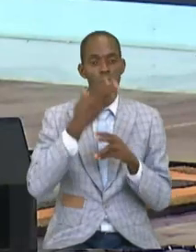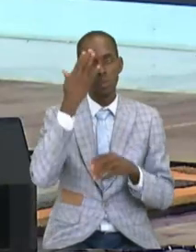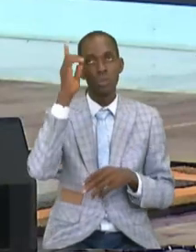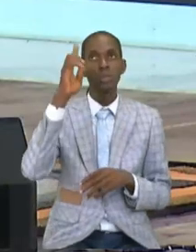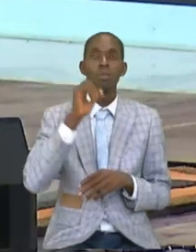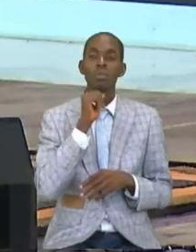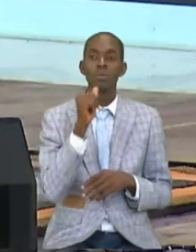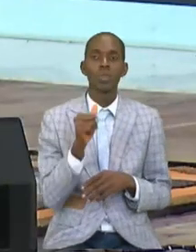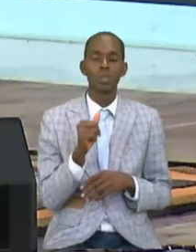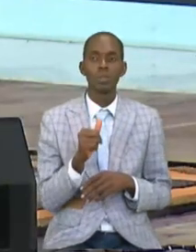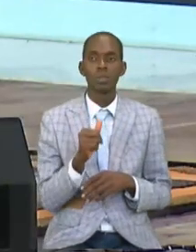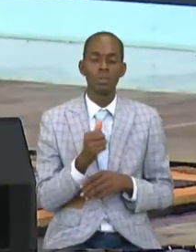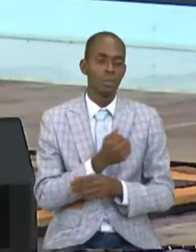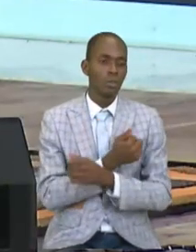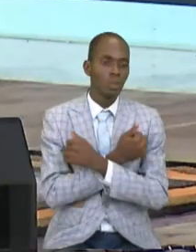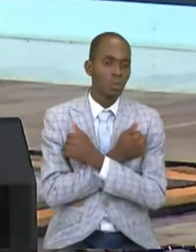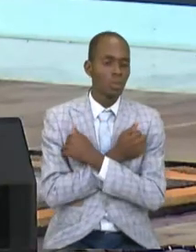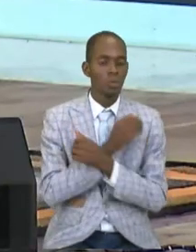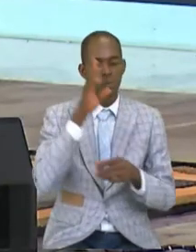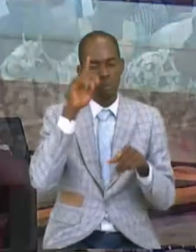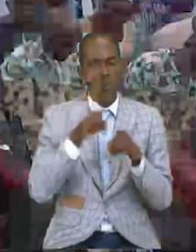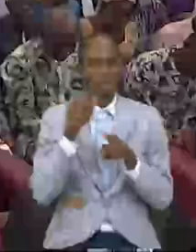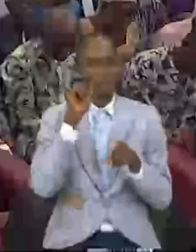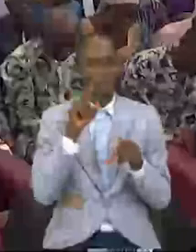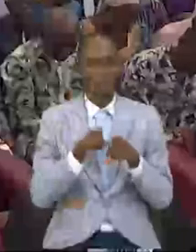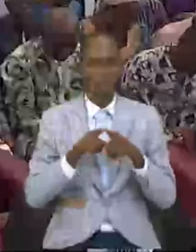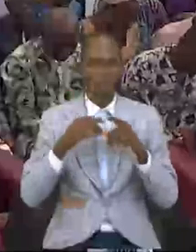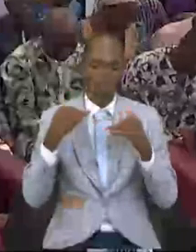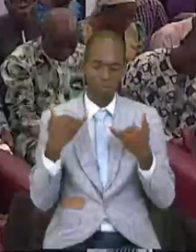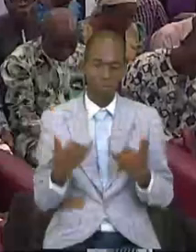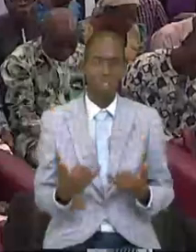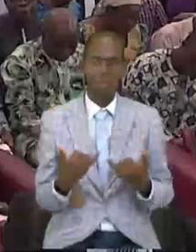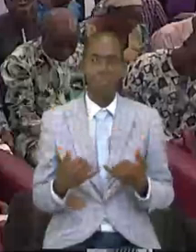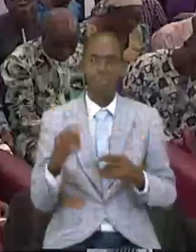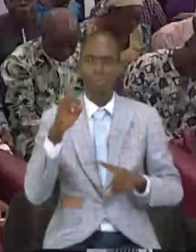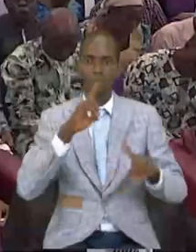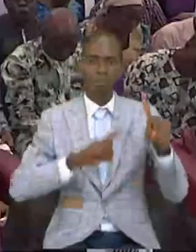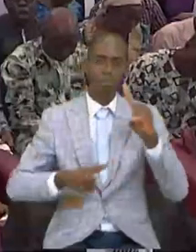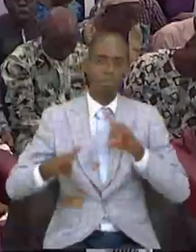Voyez quel amour le Père nous a témoigné pour que nous soyons appelés enfants de Dieu. Et nous le sommes.